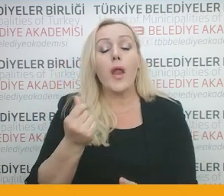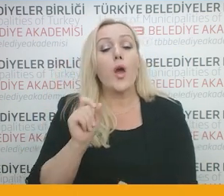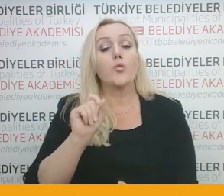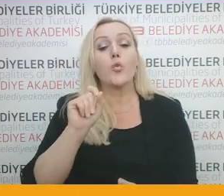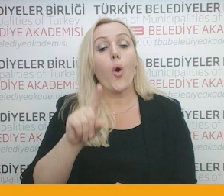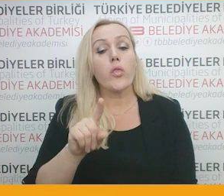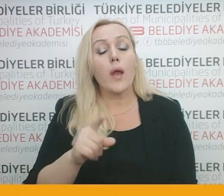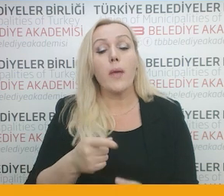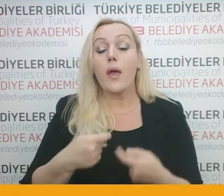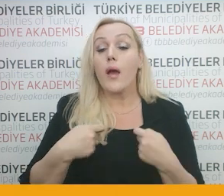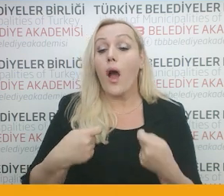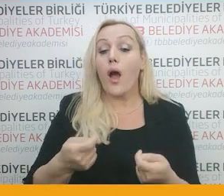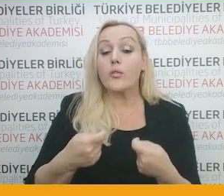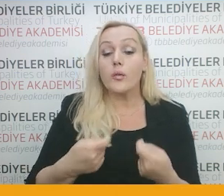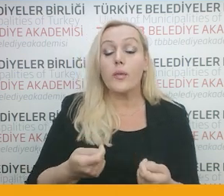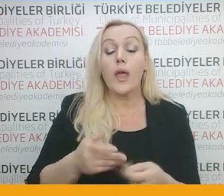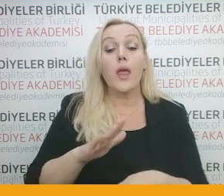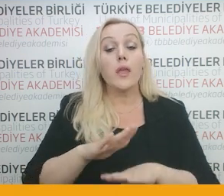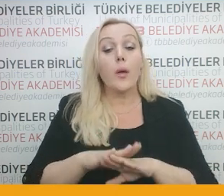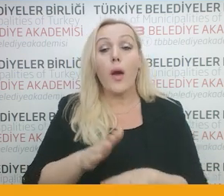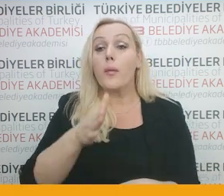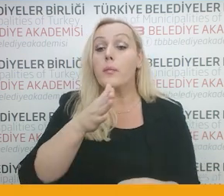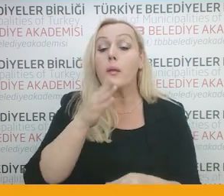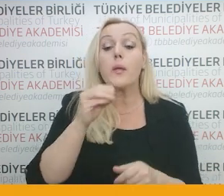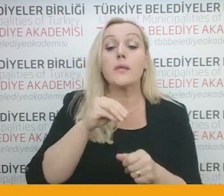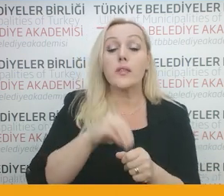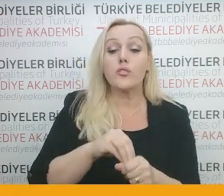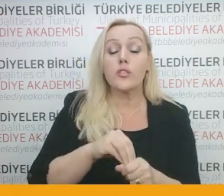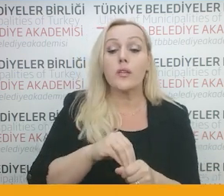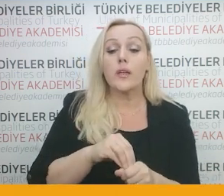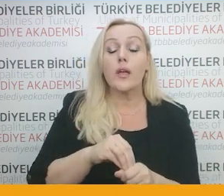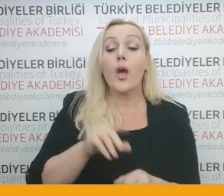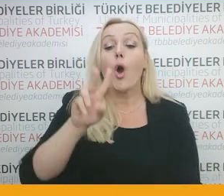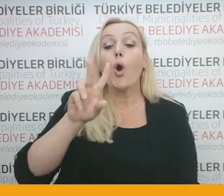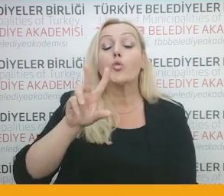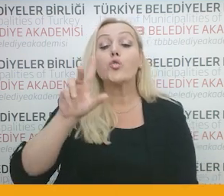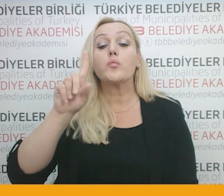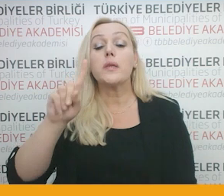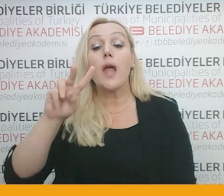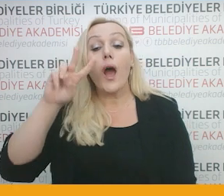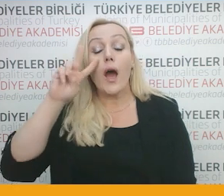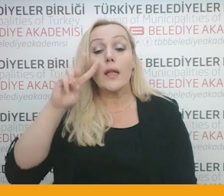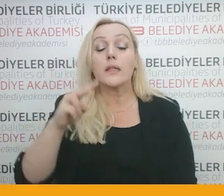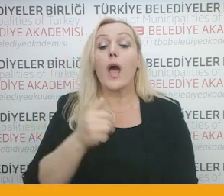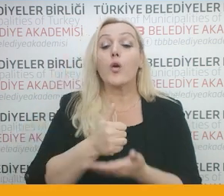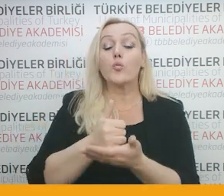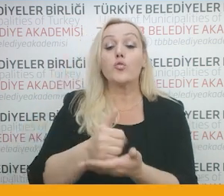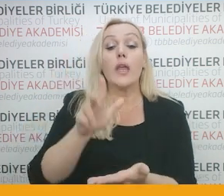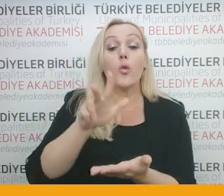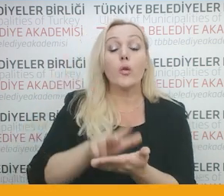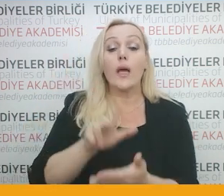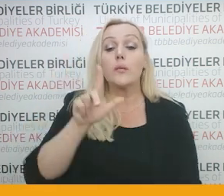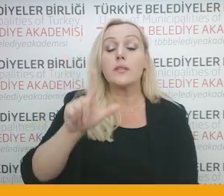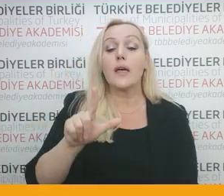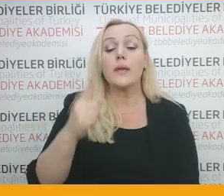bir harcamayı yapabilmemiz için en geç 31 Aralık'ta bütçenin onaylanmış olması gerekiyor. Çünkü